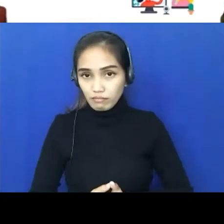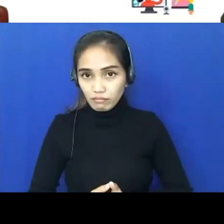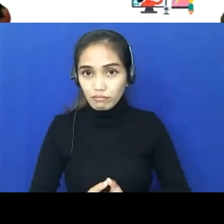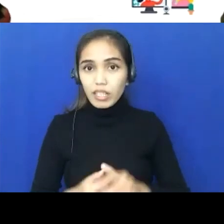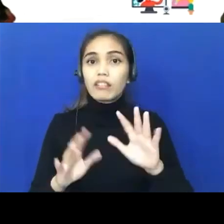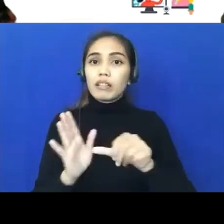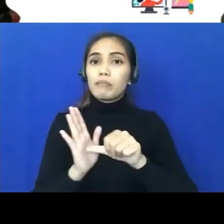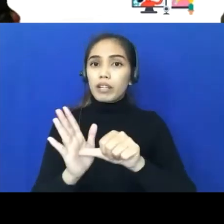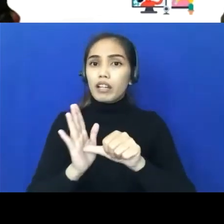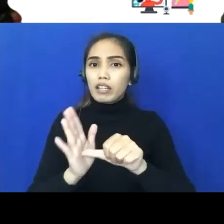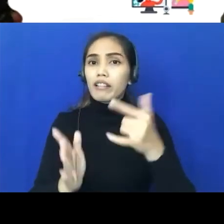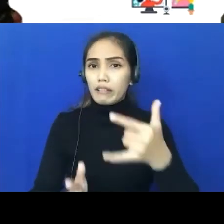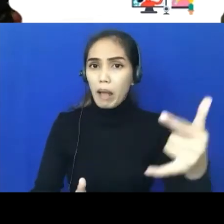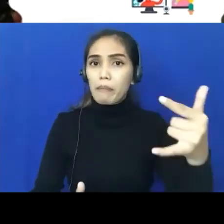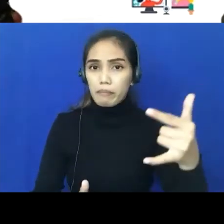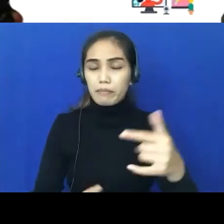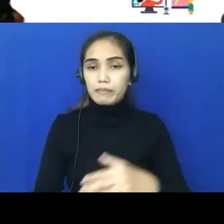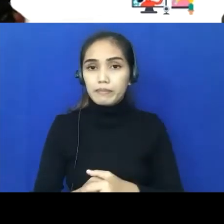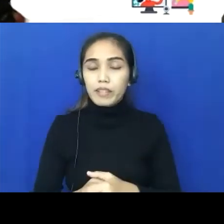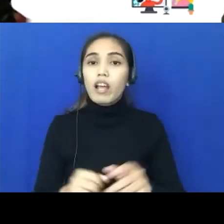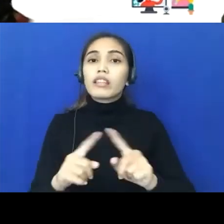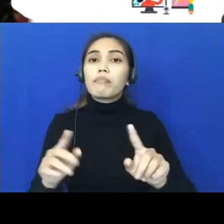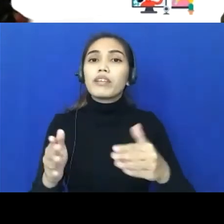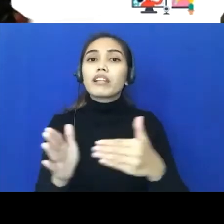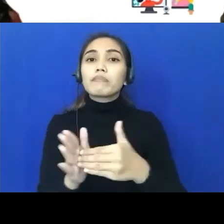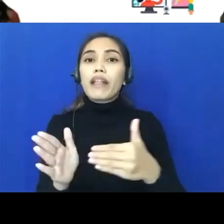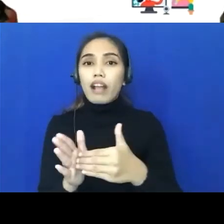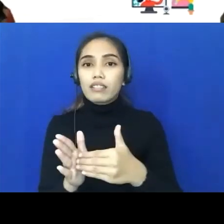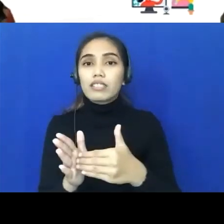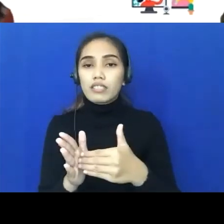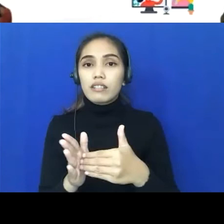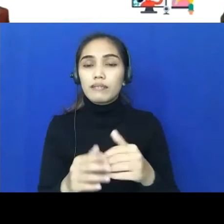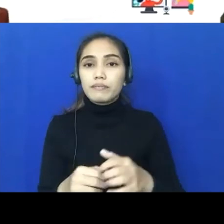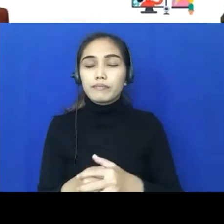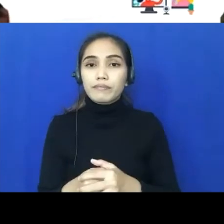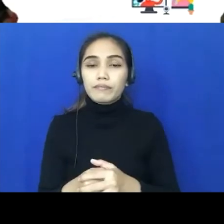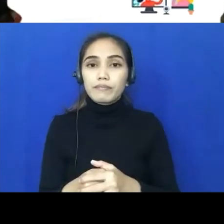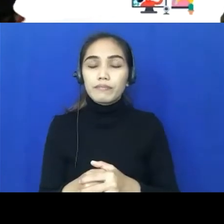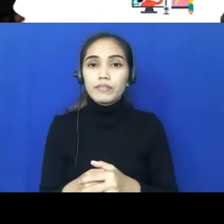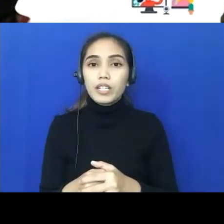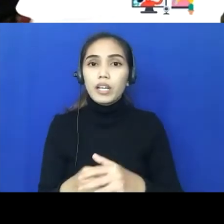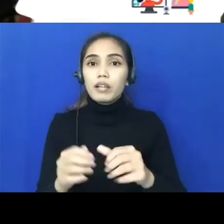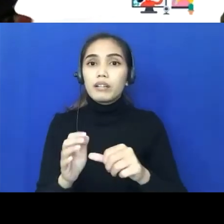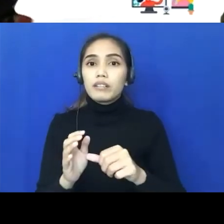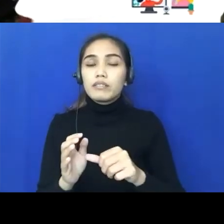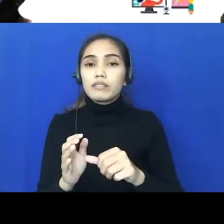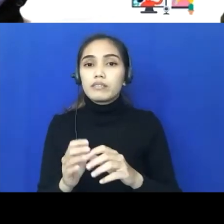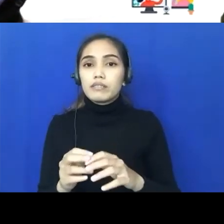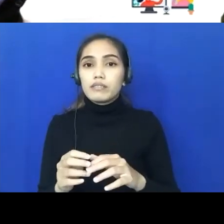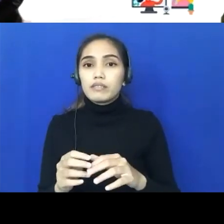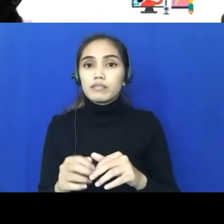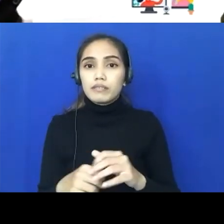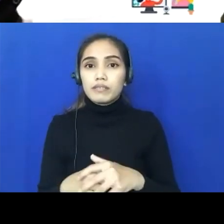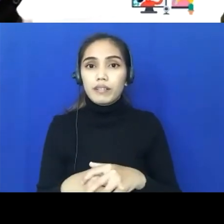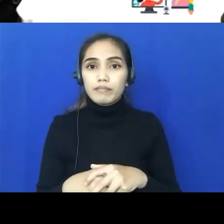tetap berjalan, hanya ya terbatas mungkin ya, terbatas pelayanannya tidak seperti sebelum masa